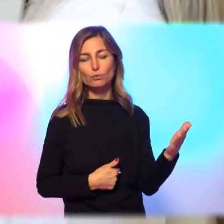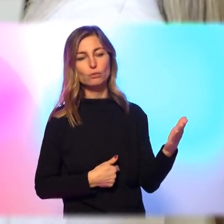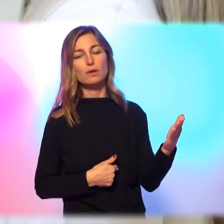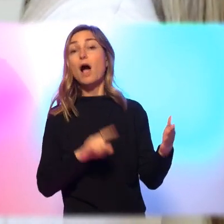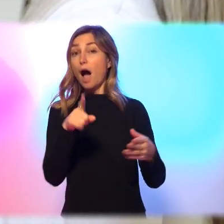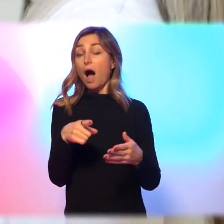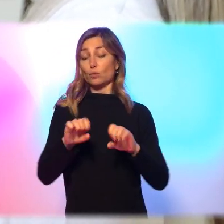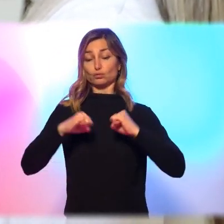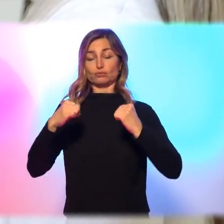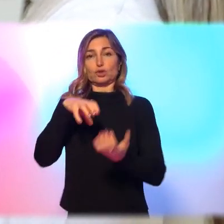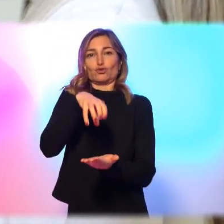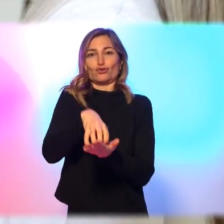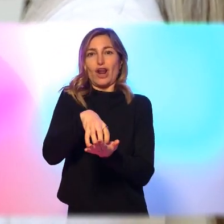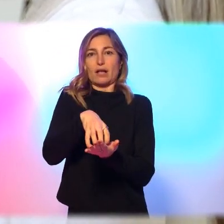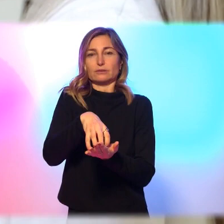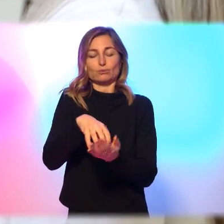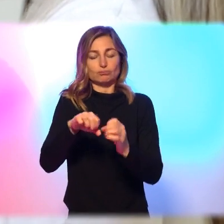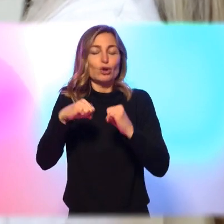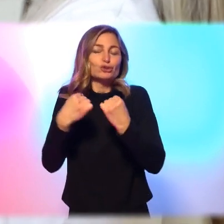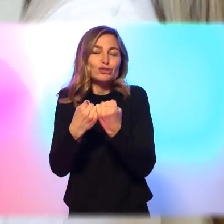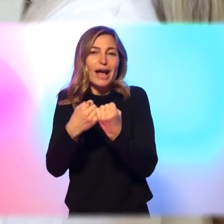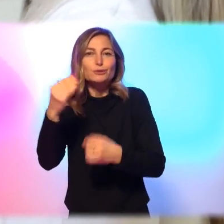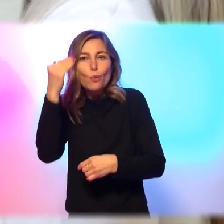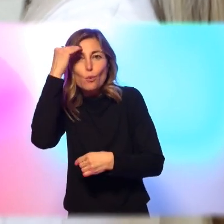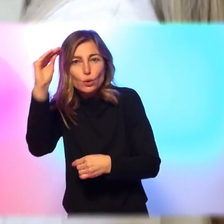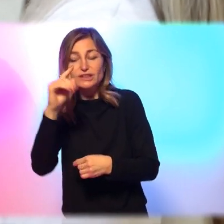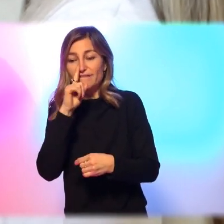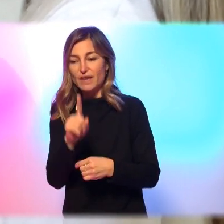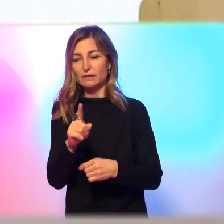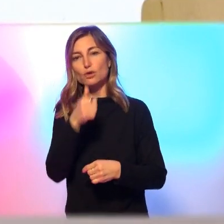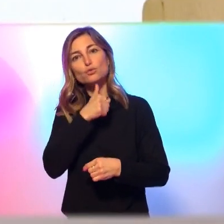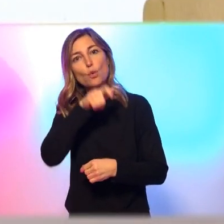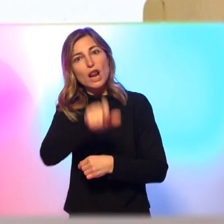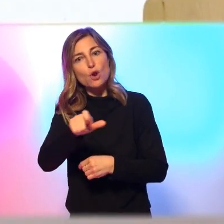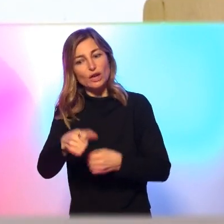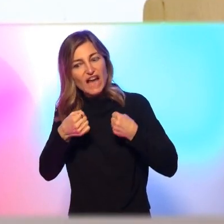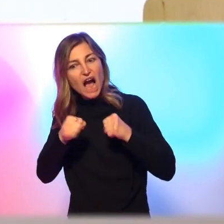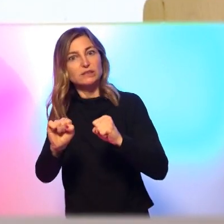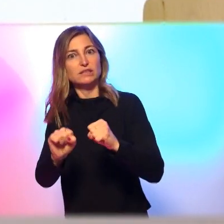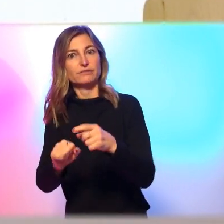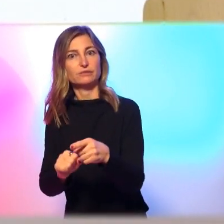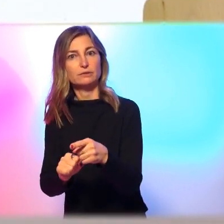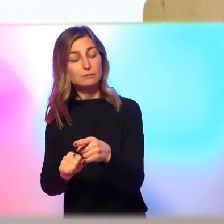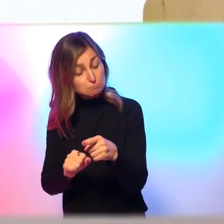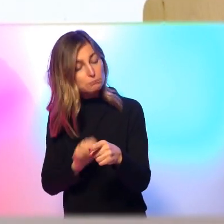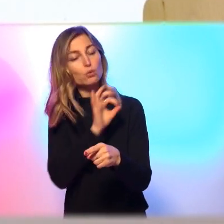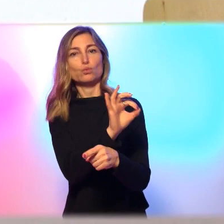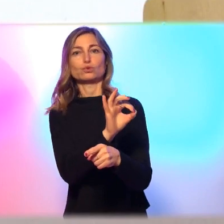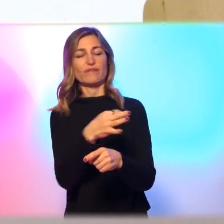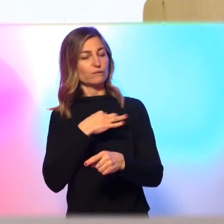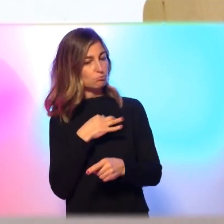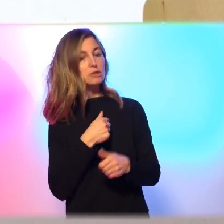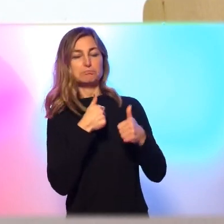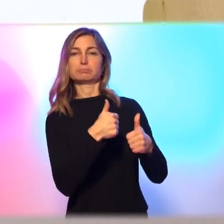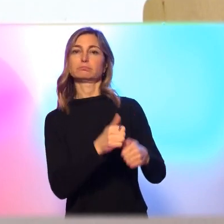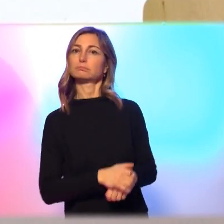Außerdem ist es ja auch so ein bisschen, wie soll ich mal sagen, Staatskunde, wenn junge Leute politisch aktiv werden, finde